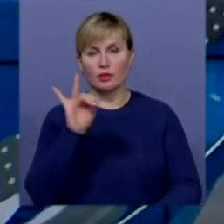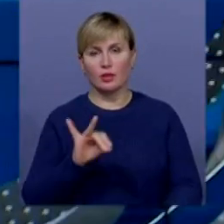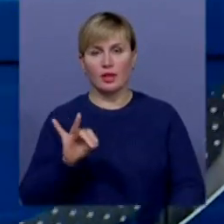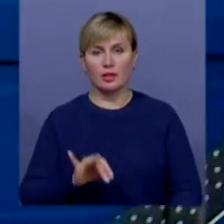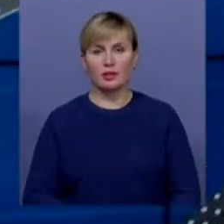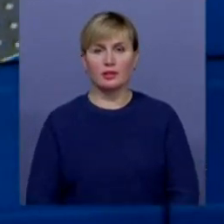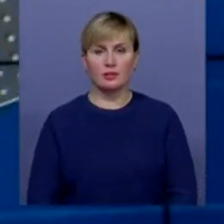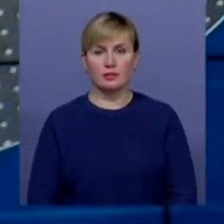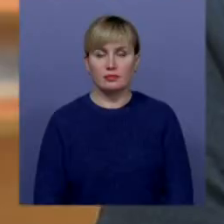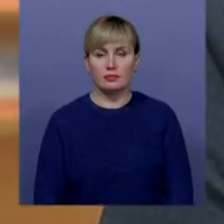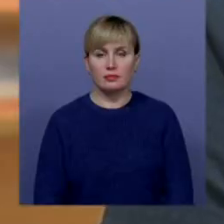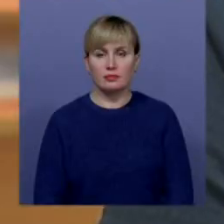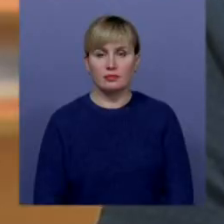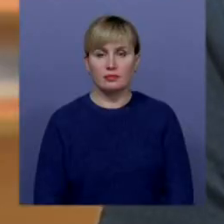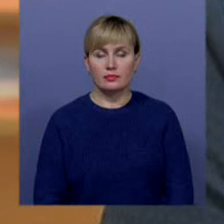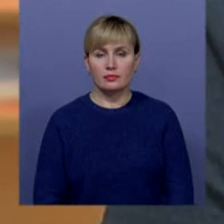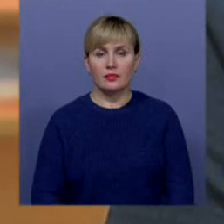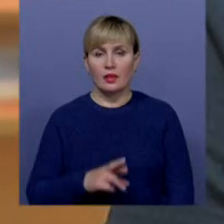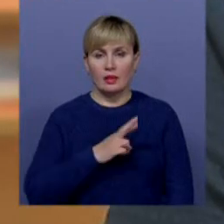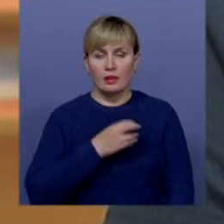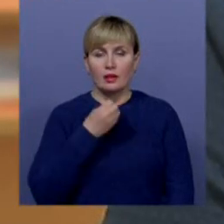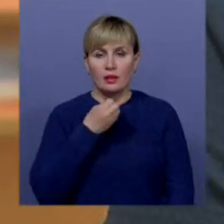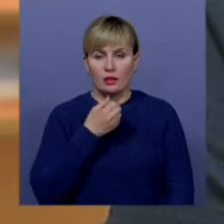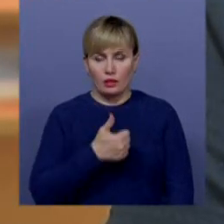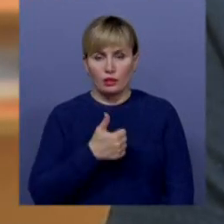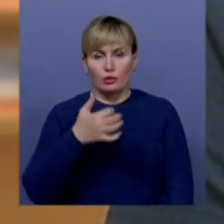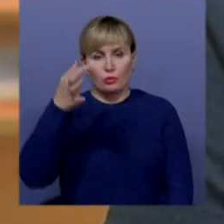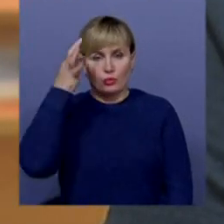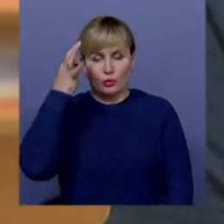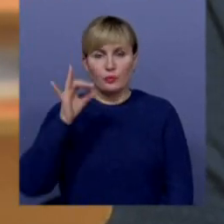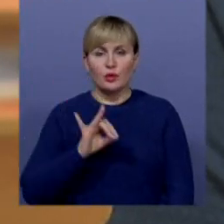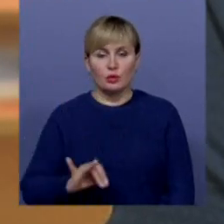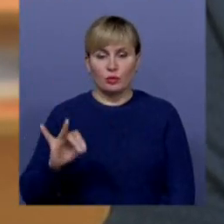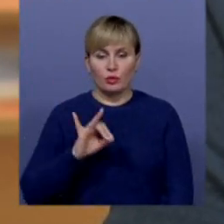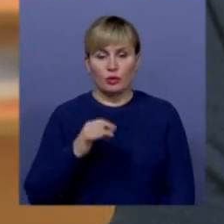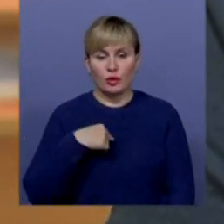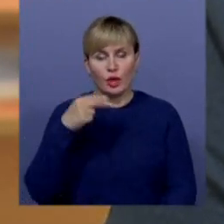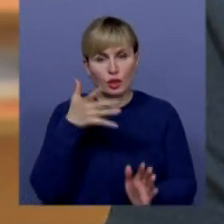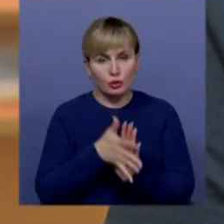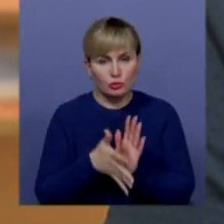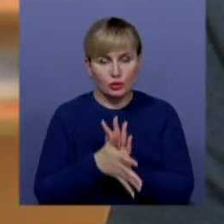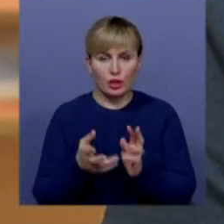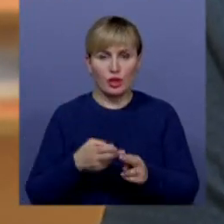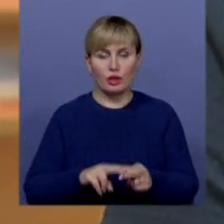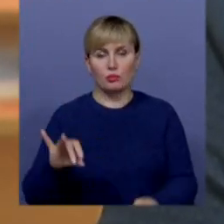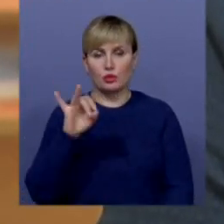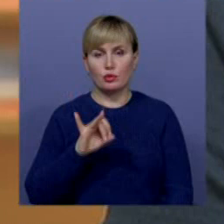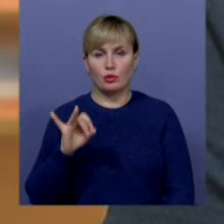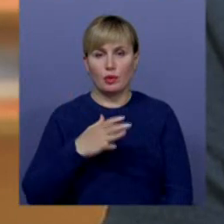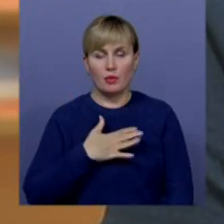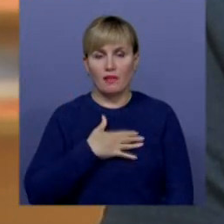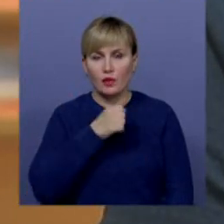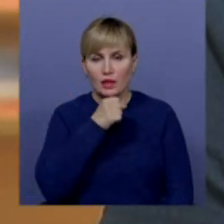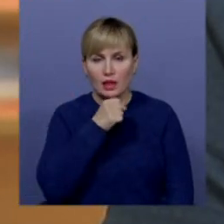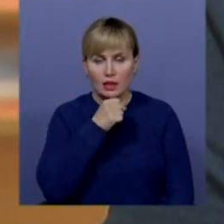великого человека. Я хорошо помню историю, я изучаю эту историю моего